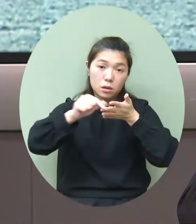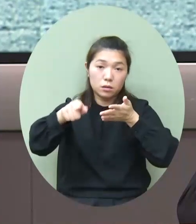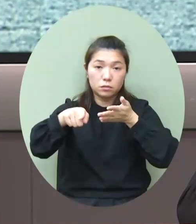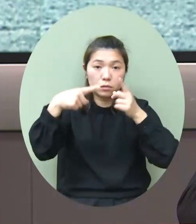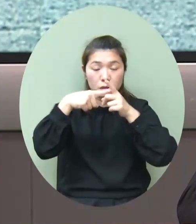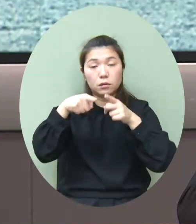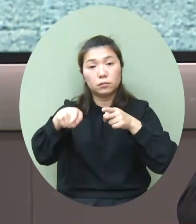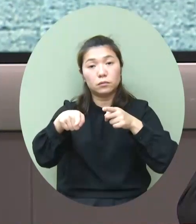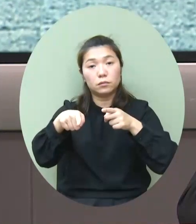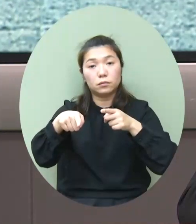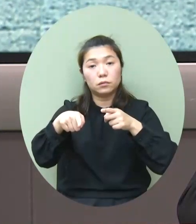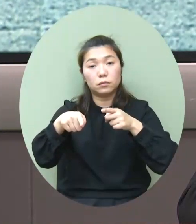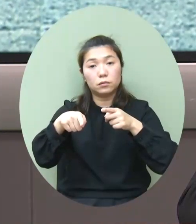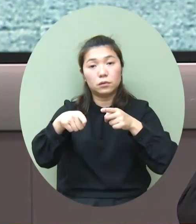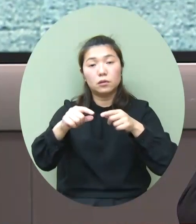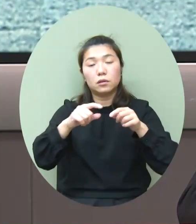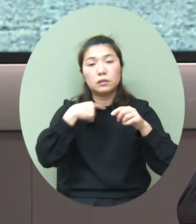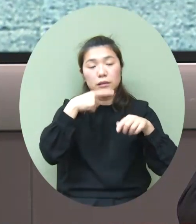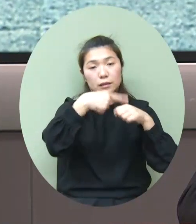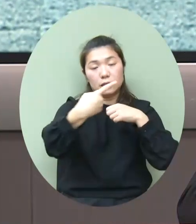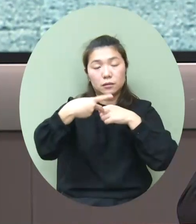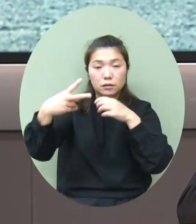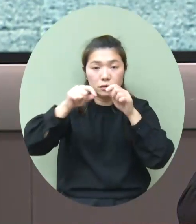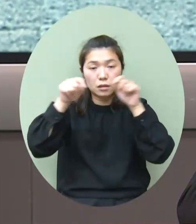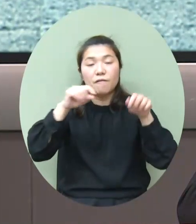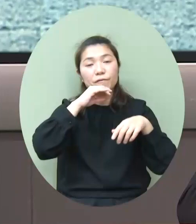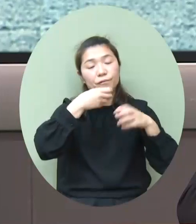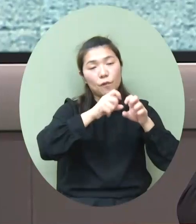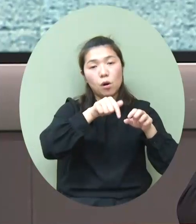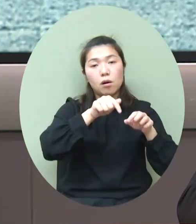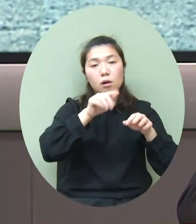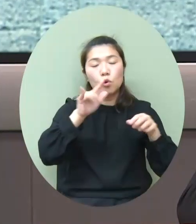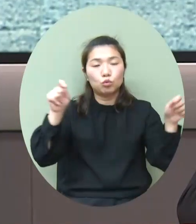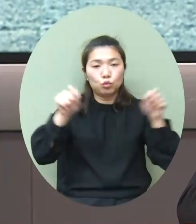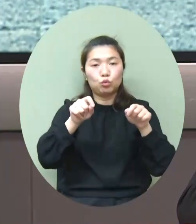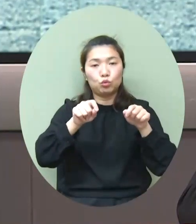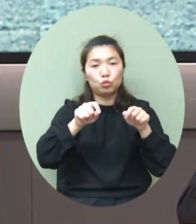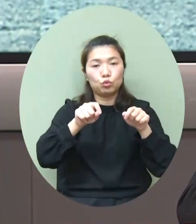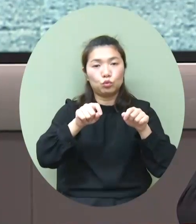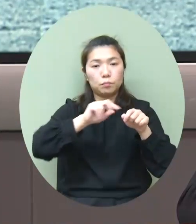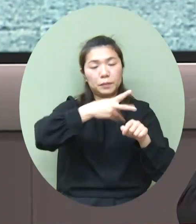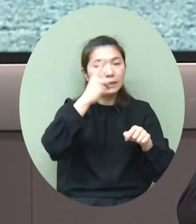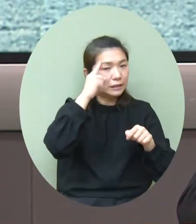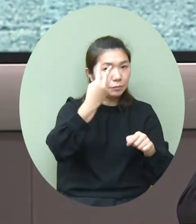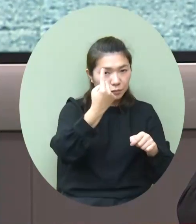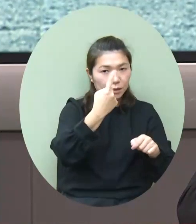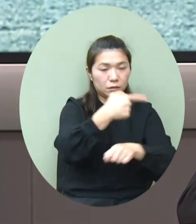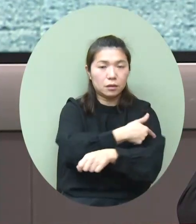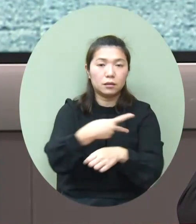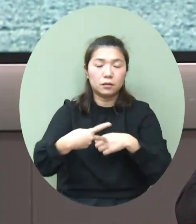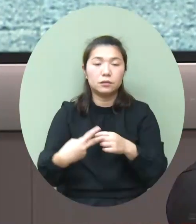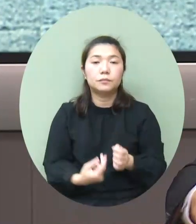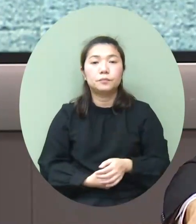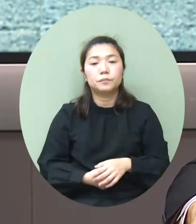针，在安老院舍的院友如果接种科兴的话，第二针的时间就可